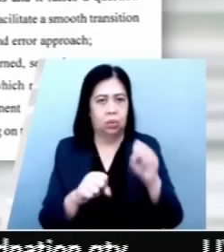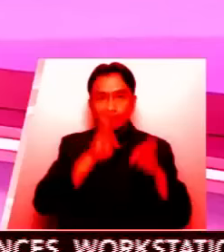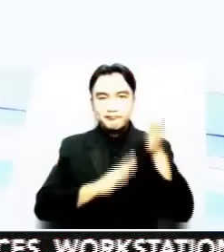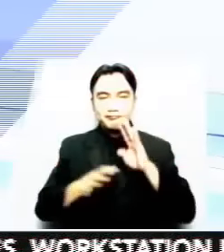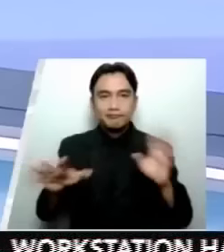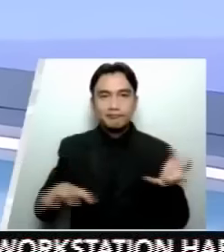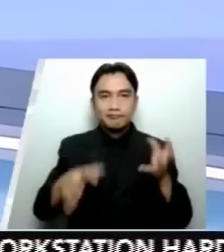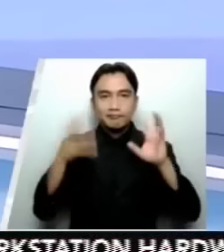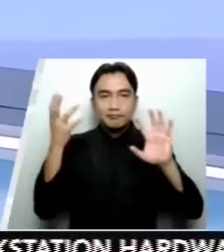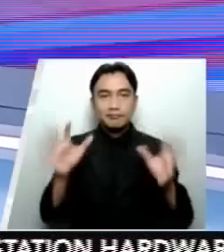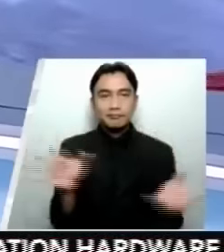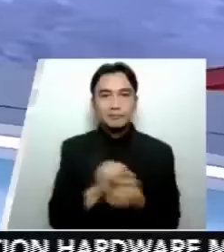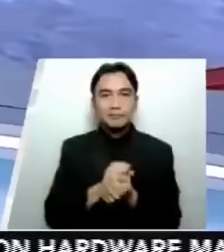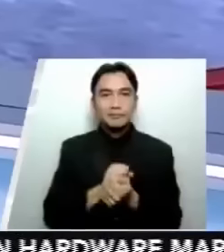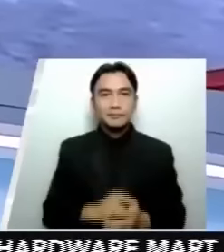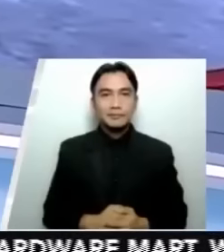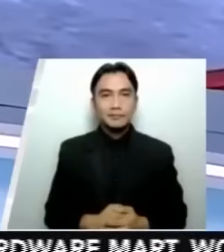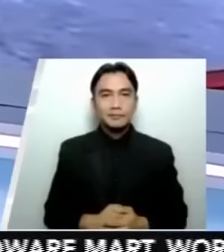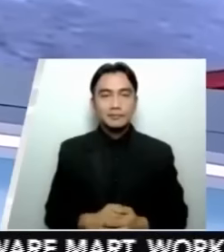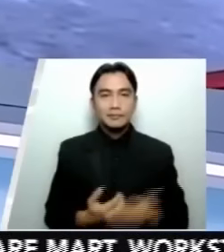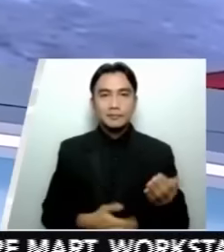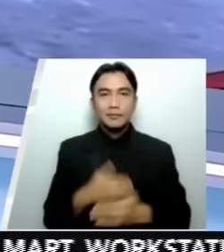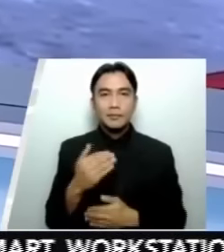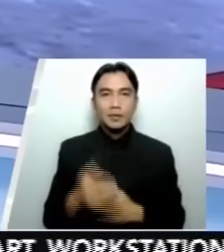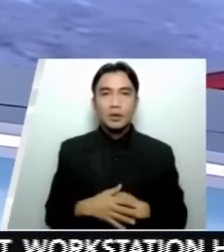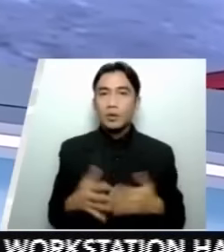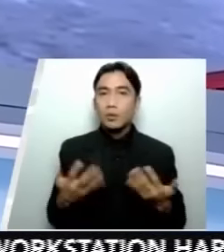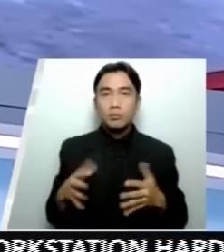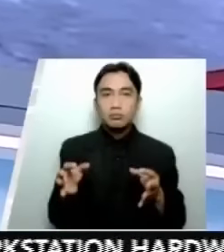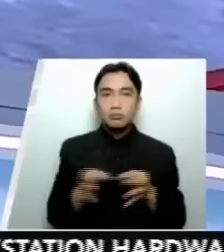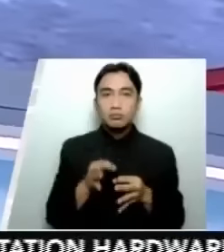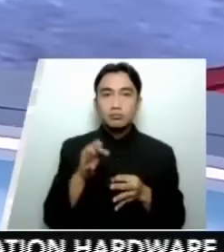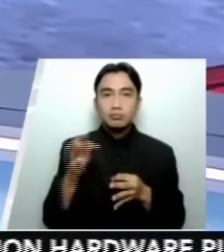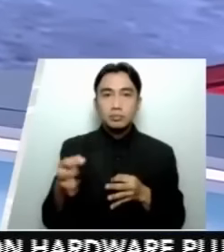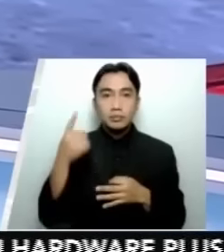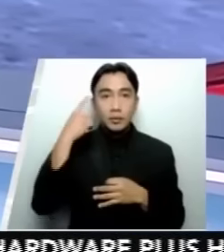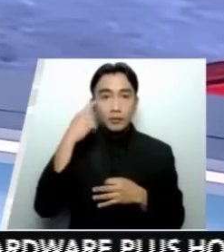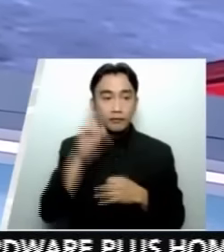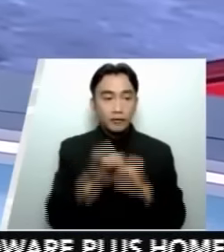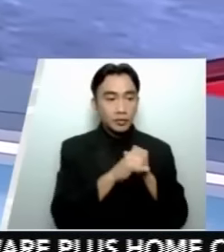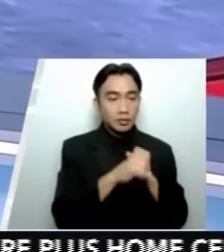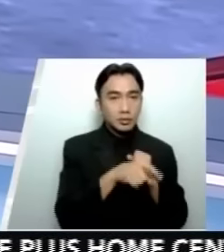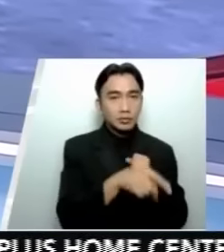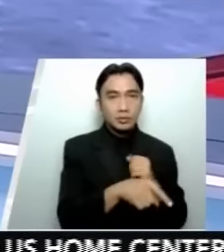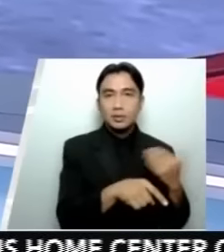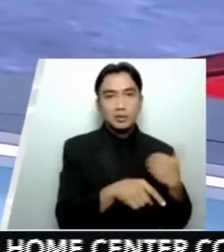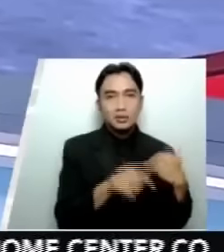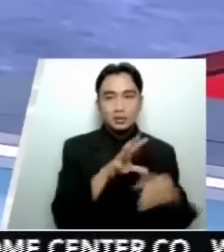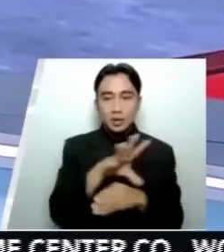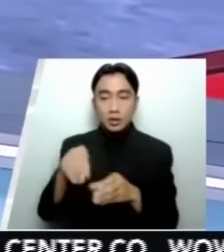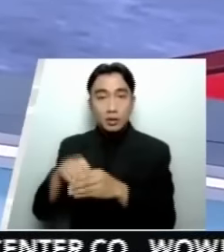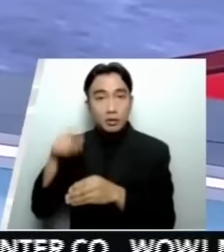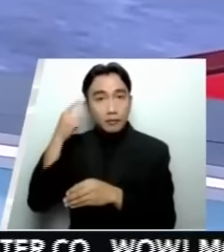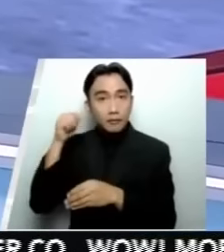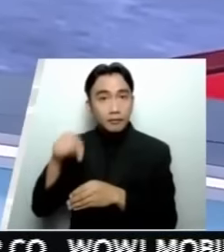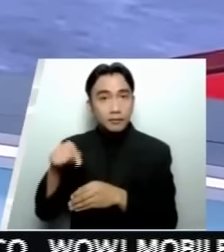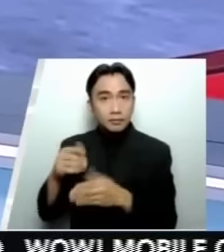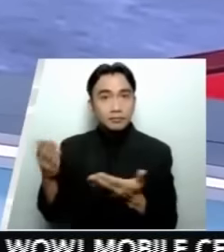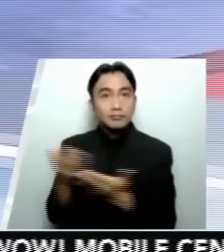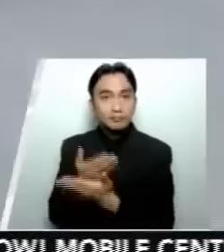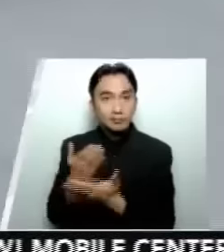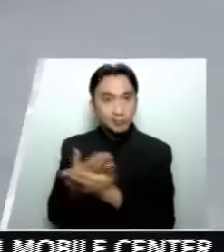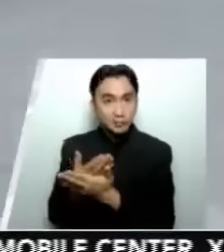jeep. Wala na raw extension ang bagong deadline sa mga jeepney na hindi pa rin consolidated para sa PUV Modernization Program.